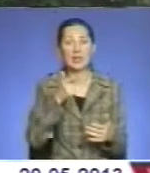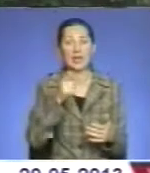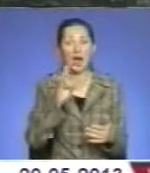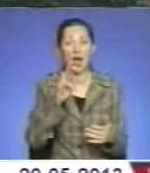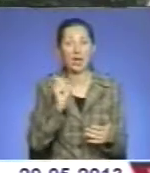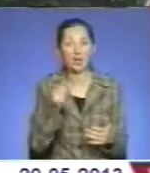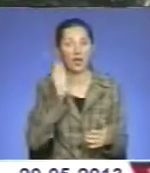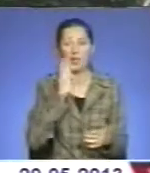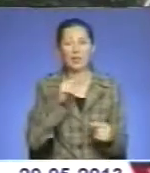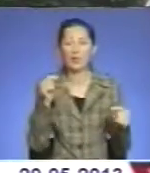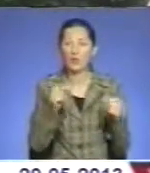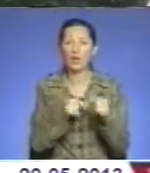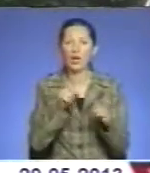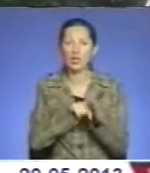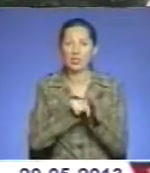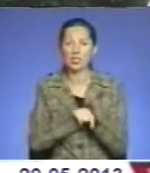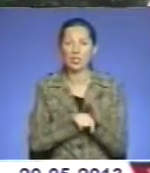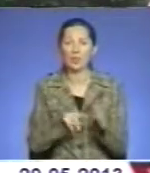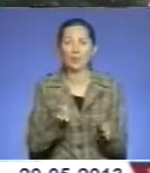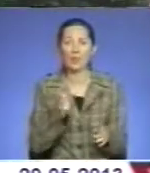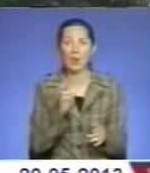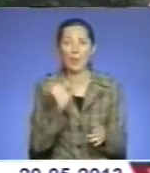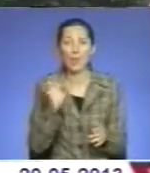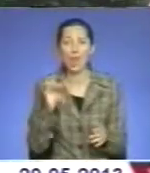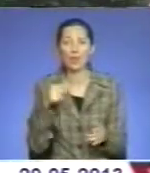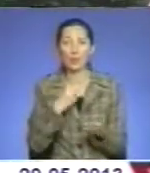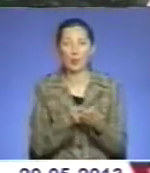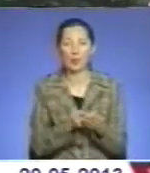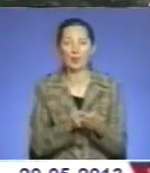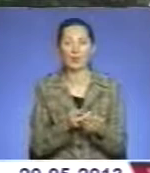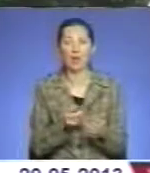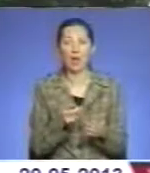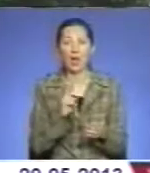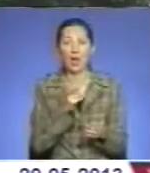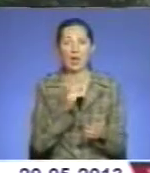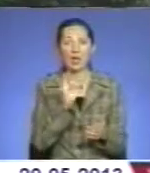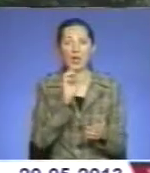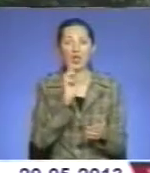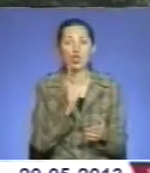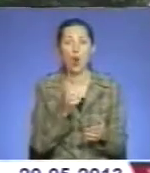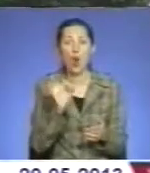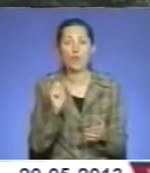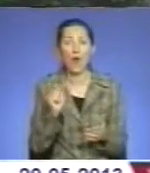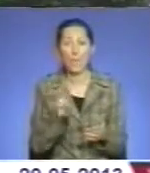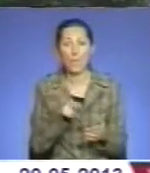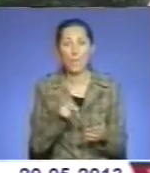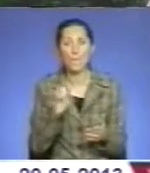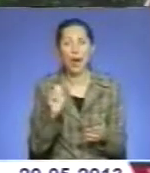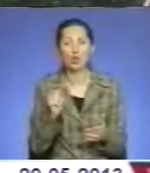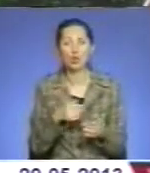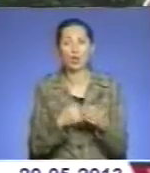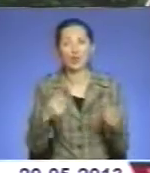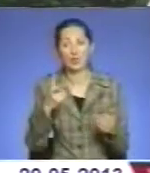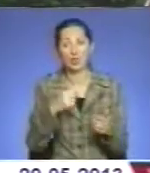за мікробіологічними показниками. А власне за індексами лактозопозитивної кишкової палички, які становить від 12 до